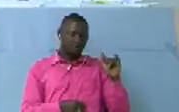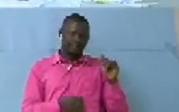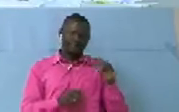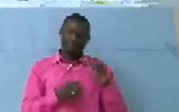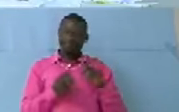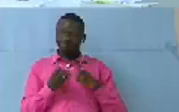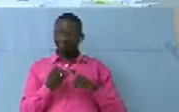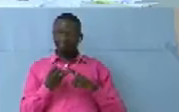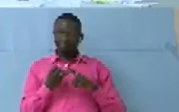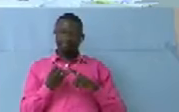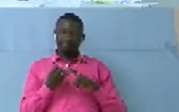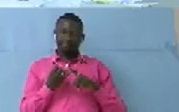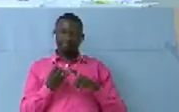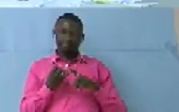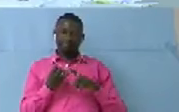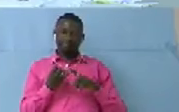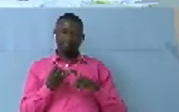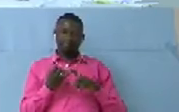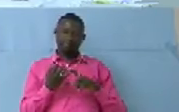Baba Cisse.